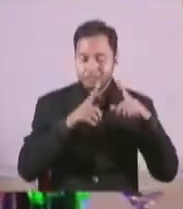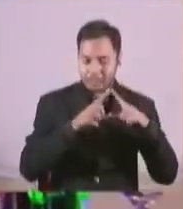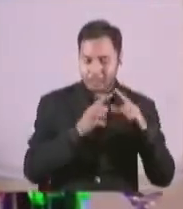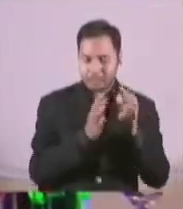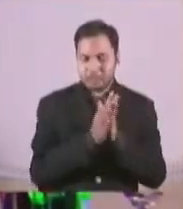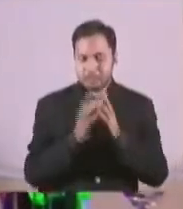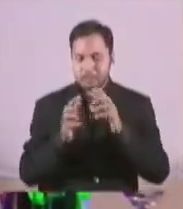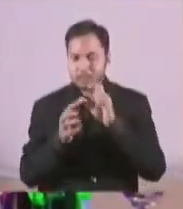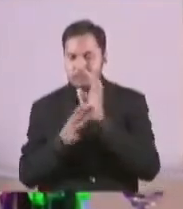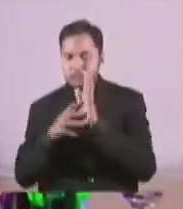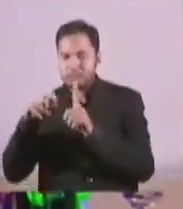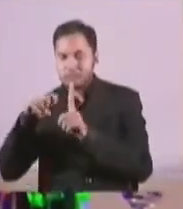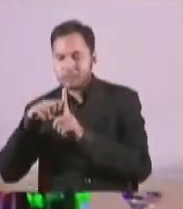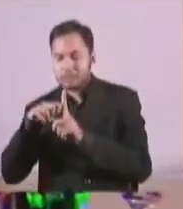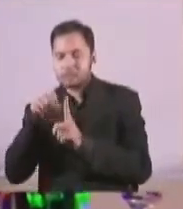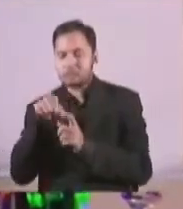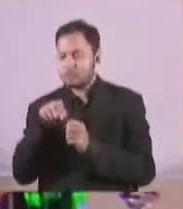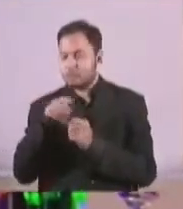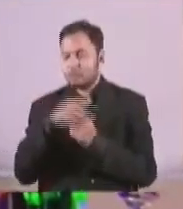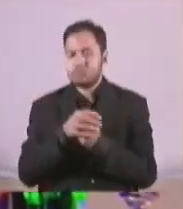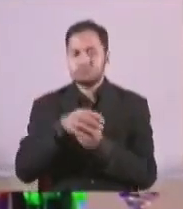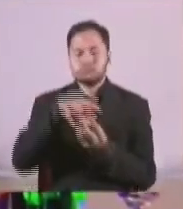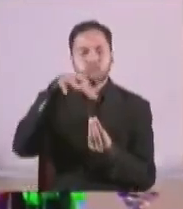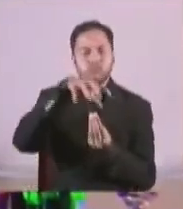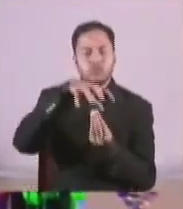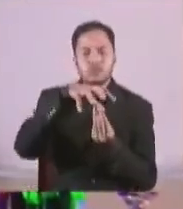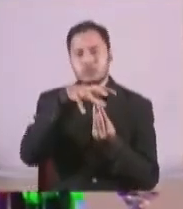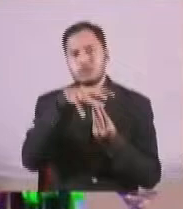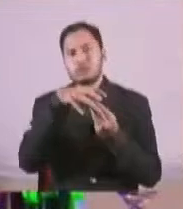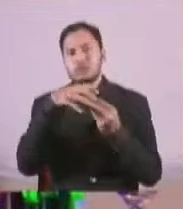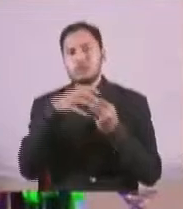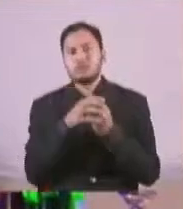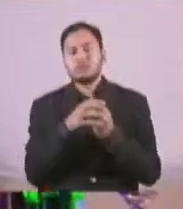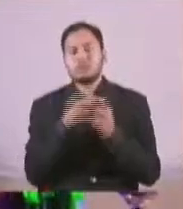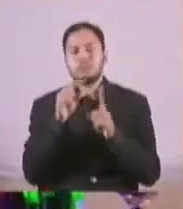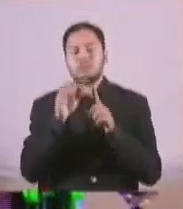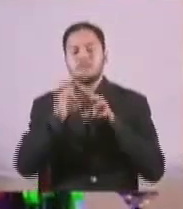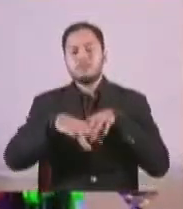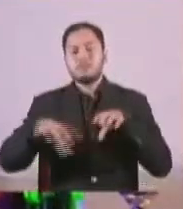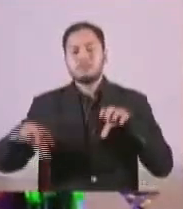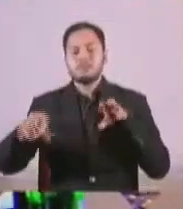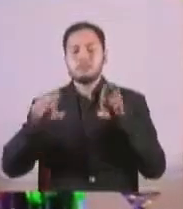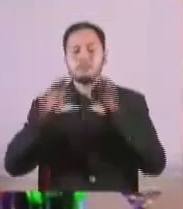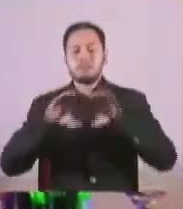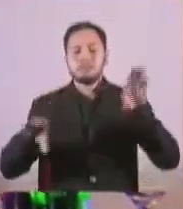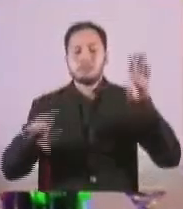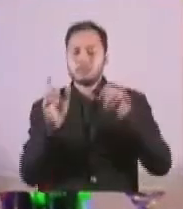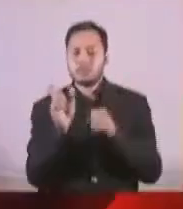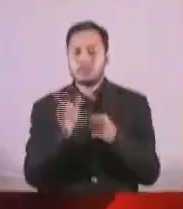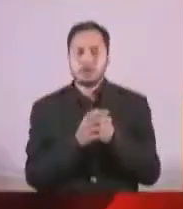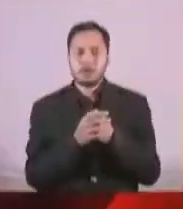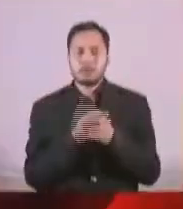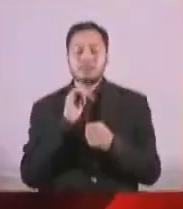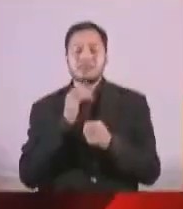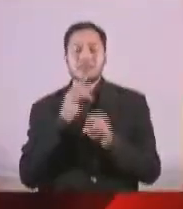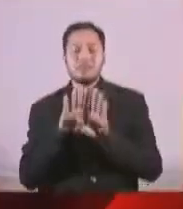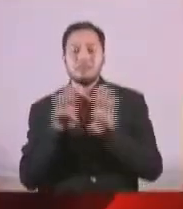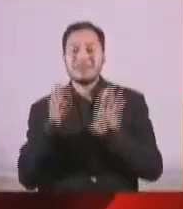Provinsi Sumatera Utara. Seperti di pembuka saya sampaikan tadi, Pak. Persoalan SMA dan